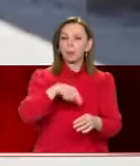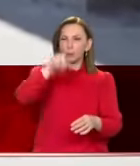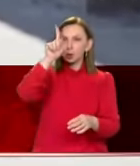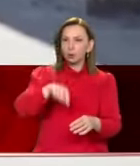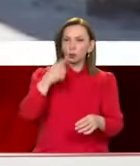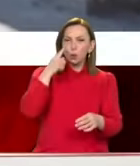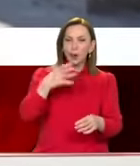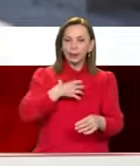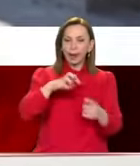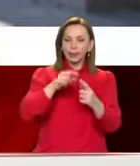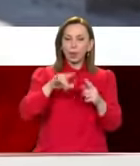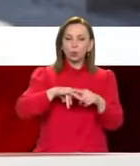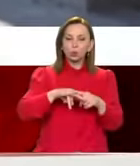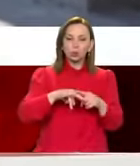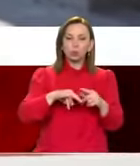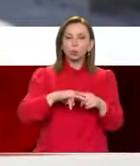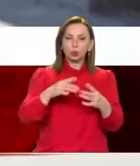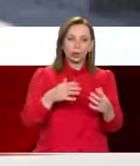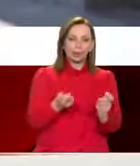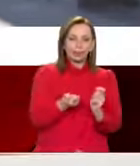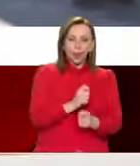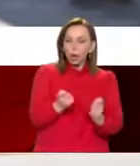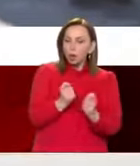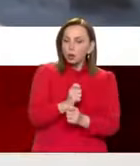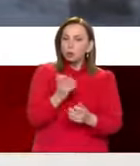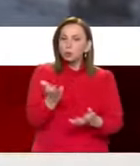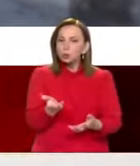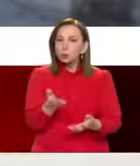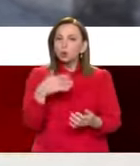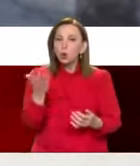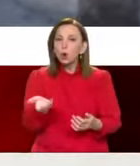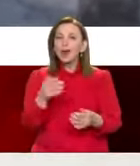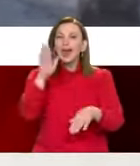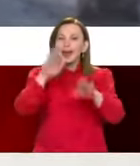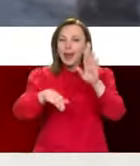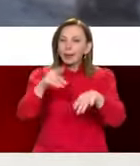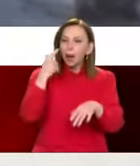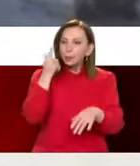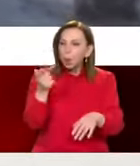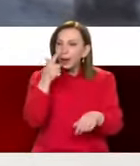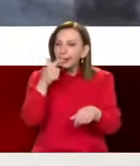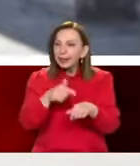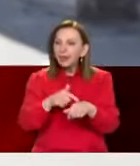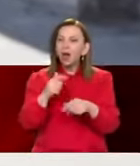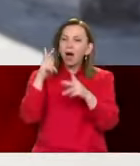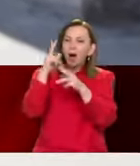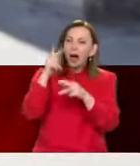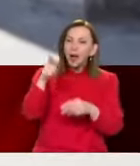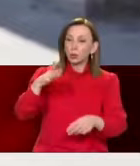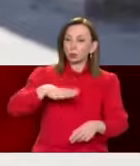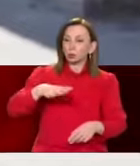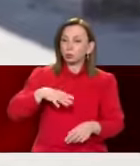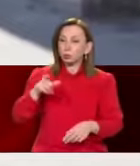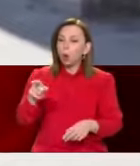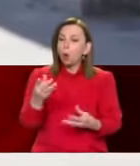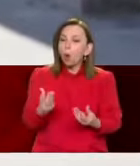hali değişen ve farklı hayatlar yaşayan Z kuşağı en çok sosyal medyadan ve reklamlardan etkileniyor. Hayal ettikleri hayata sahip olamayınca